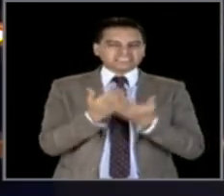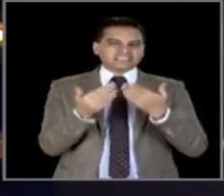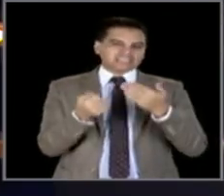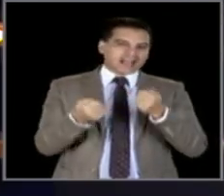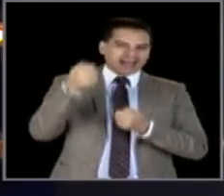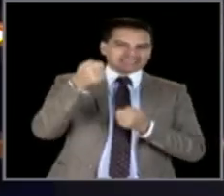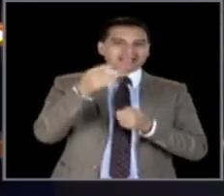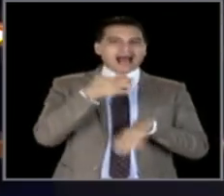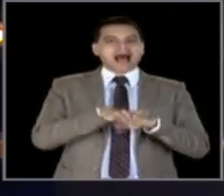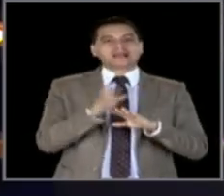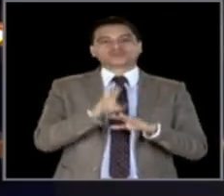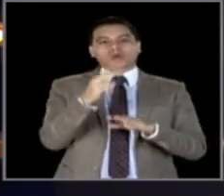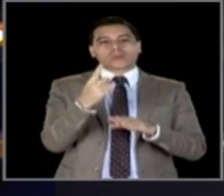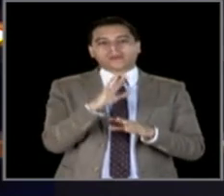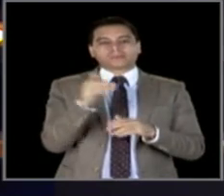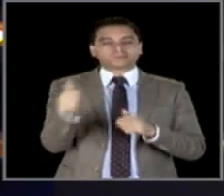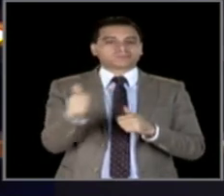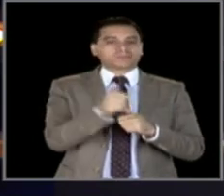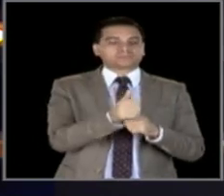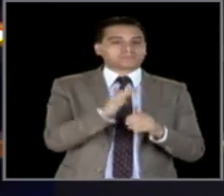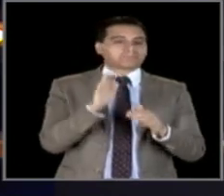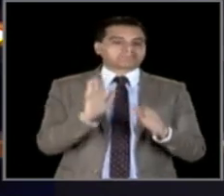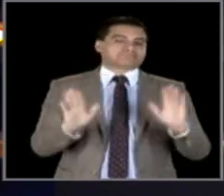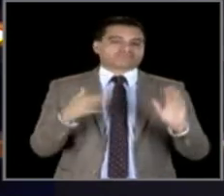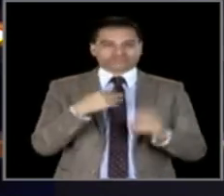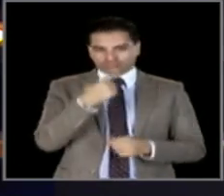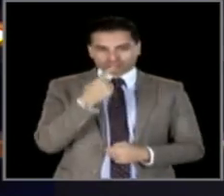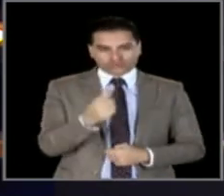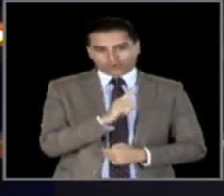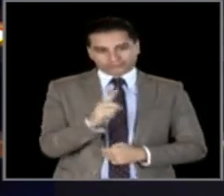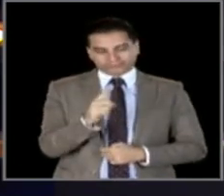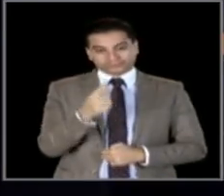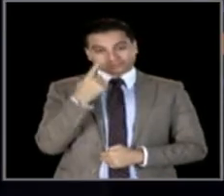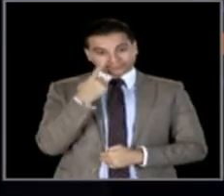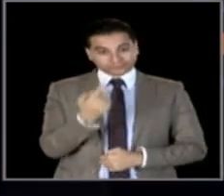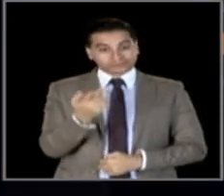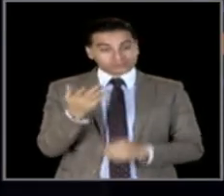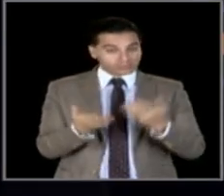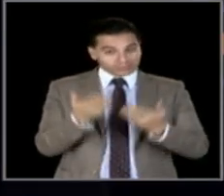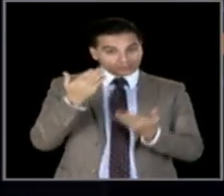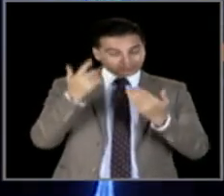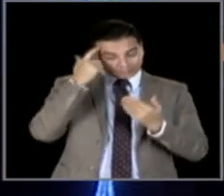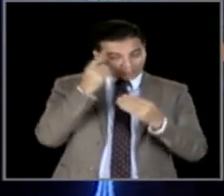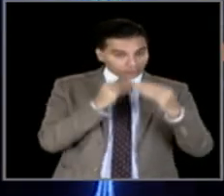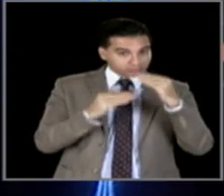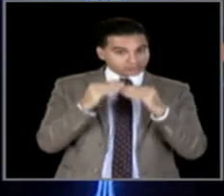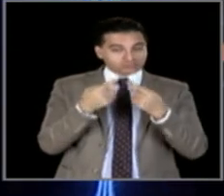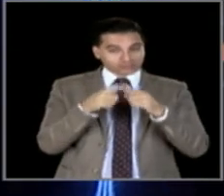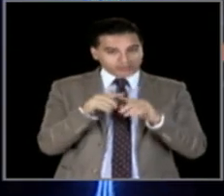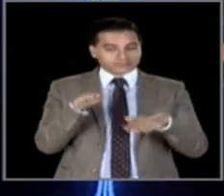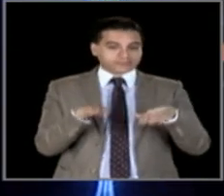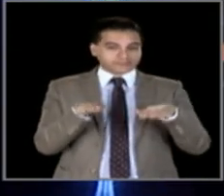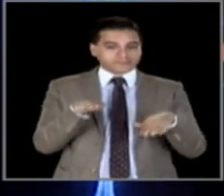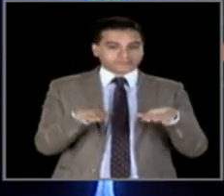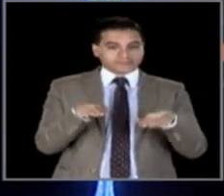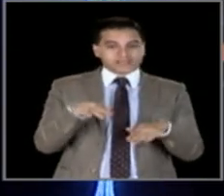تفوقت على المدرسة التانية بسؤال، مين؟ مش هقول، يعني المستوى متقارب. لميس،